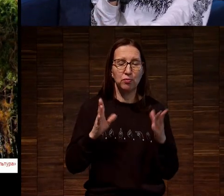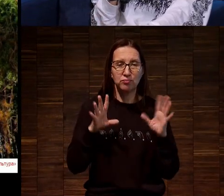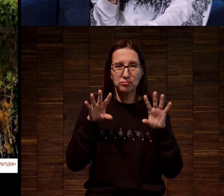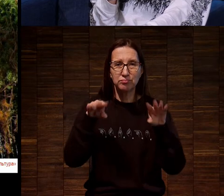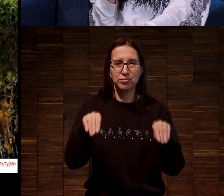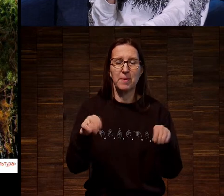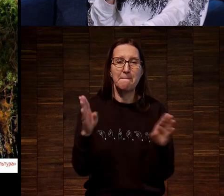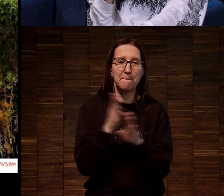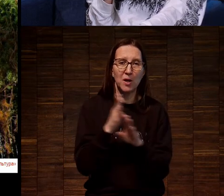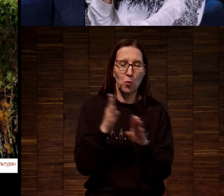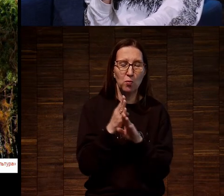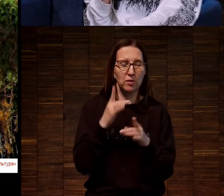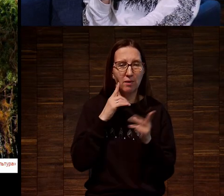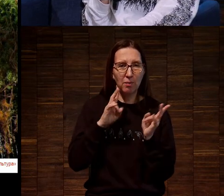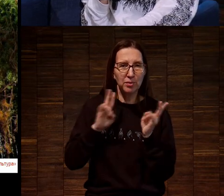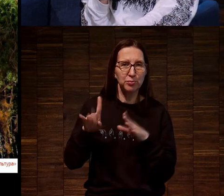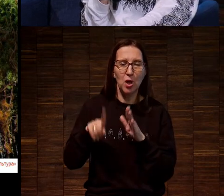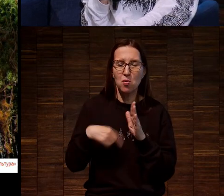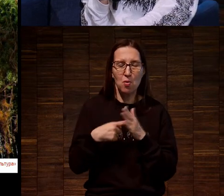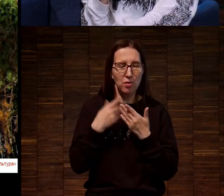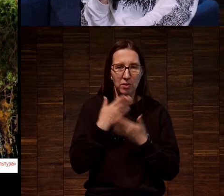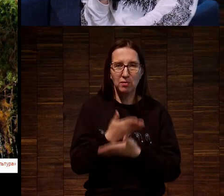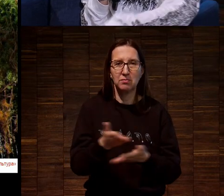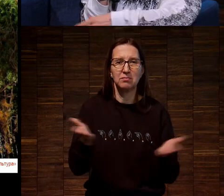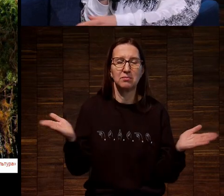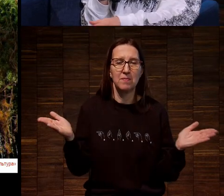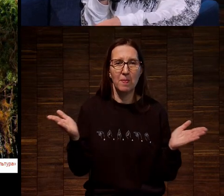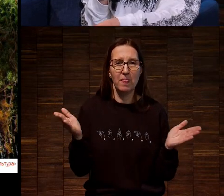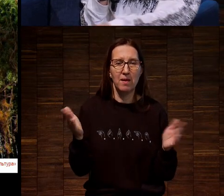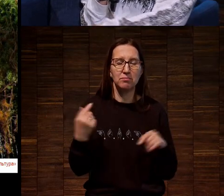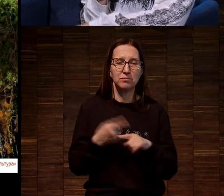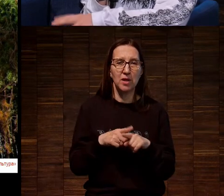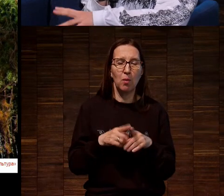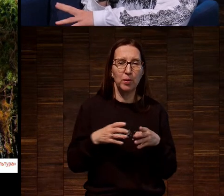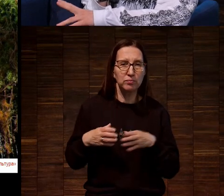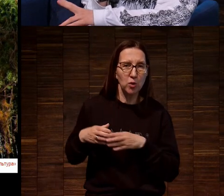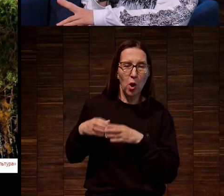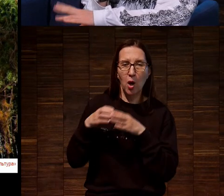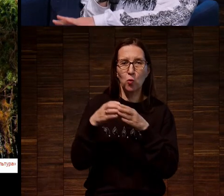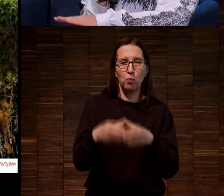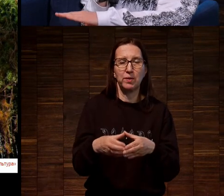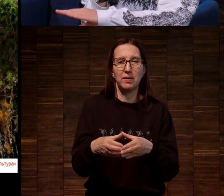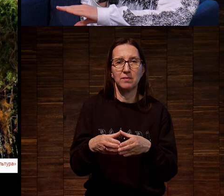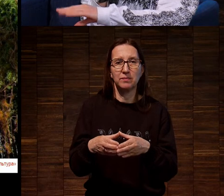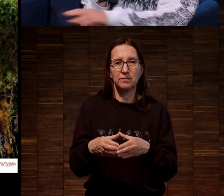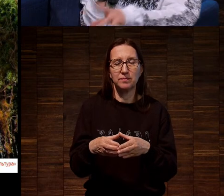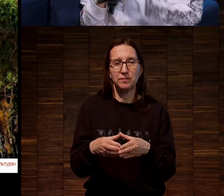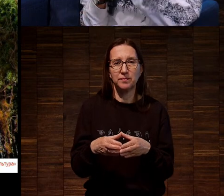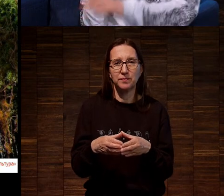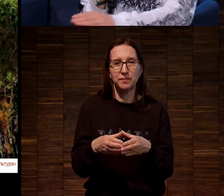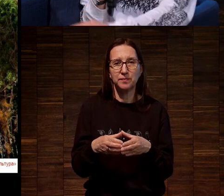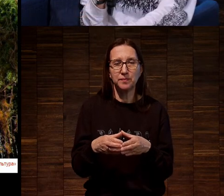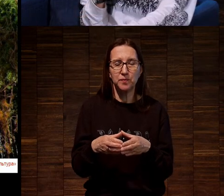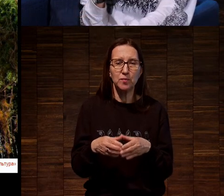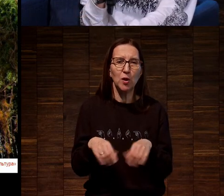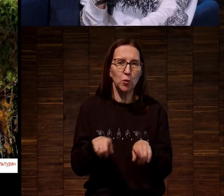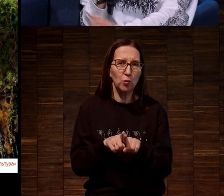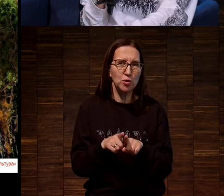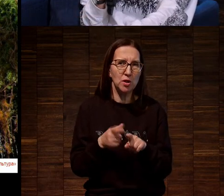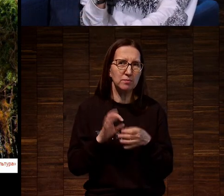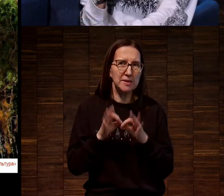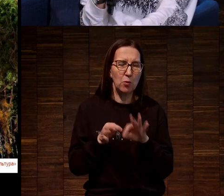природу за город. Такой группами людей. Мне, опять же, сложно уже